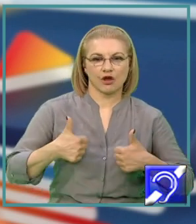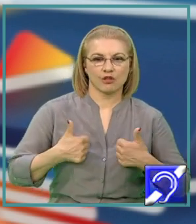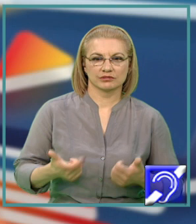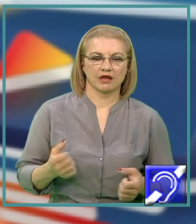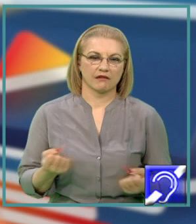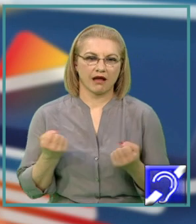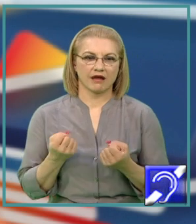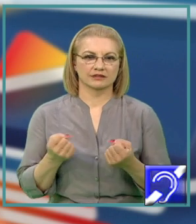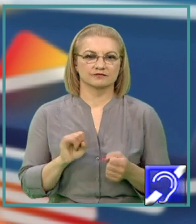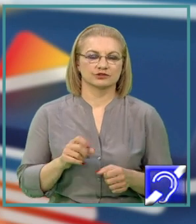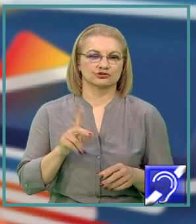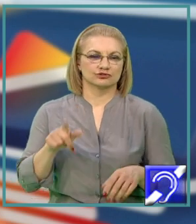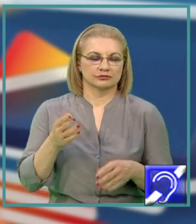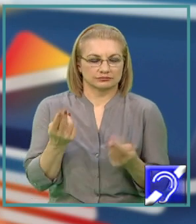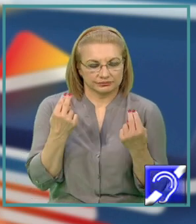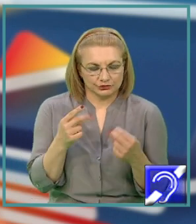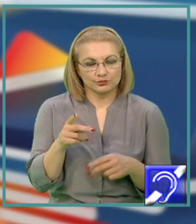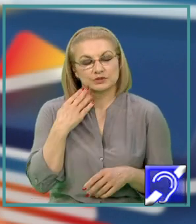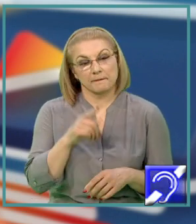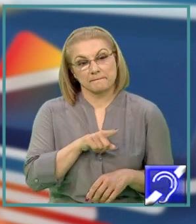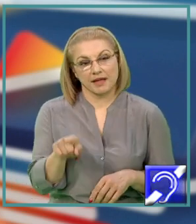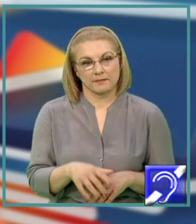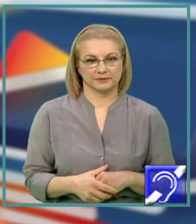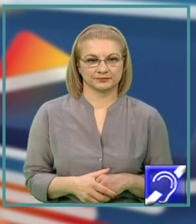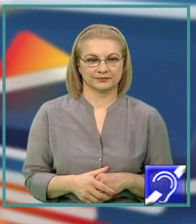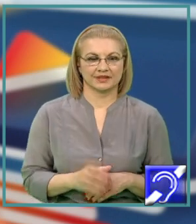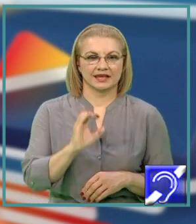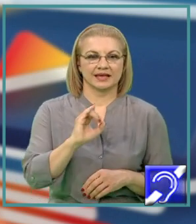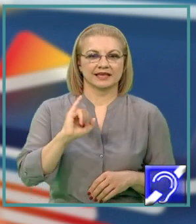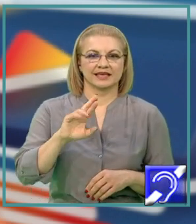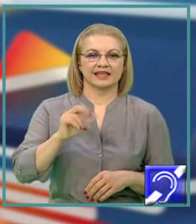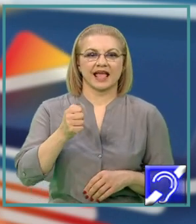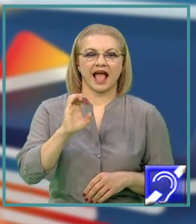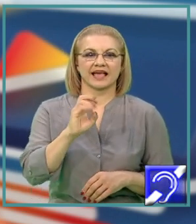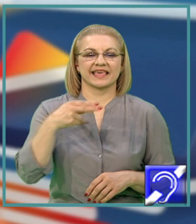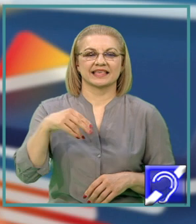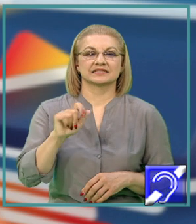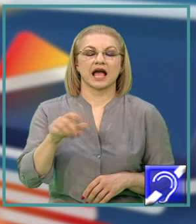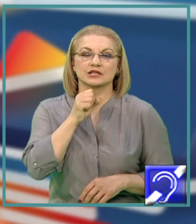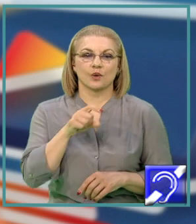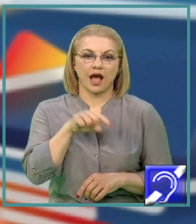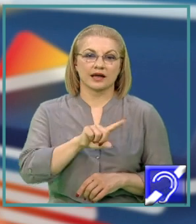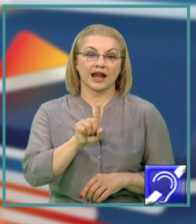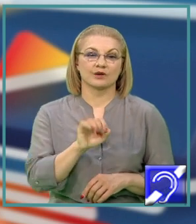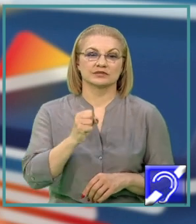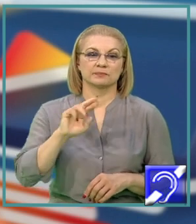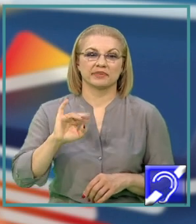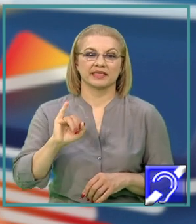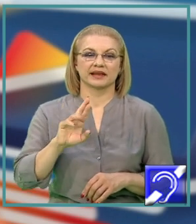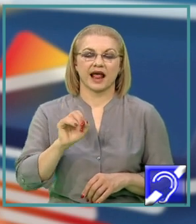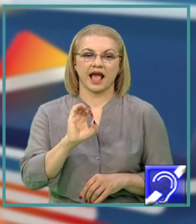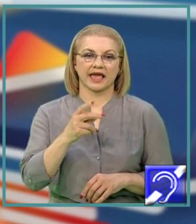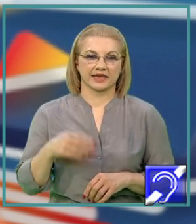activă și foarte supusă mamei sale. Chiria Chița, soacra lui Spirache.